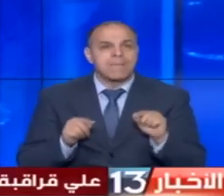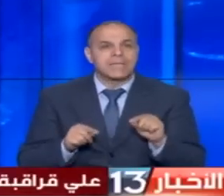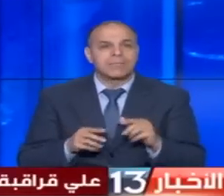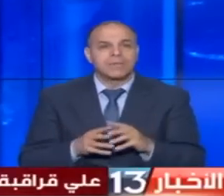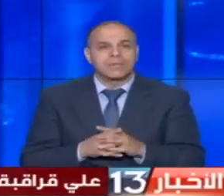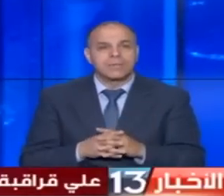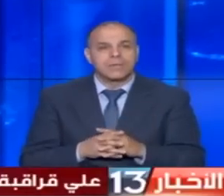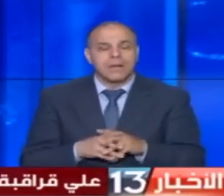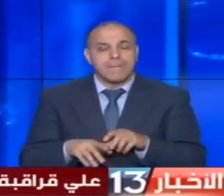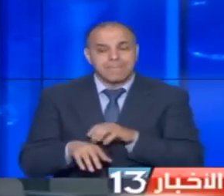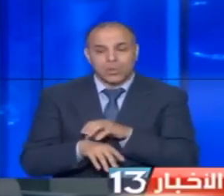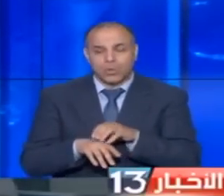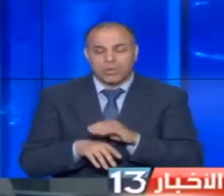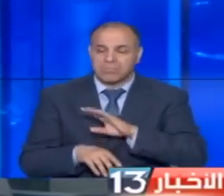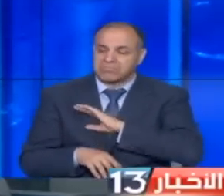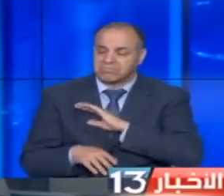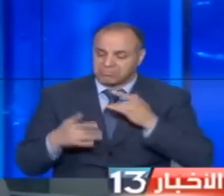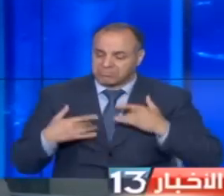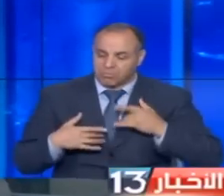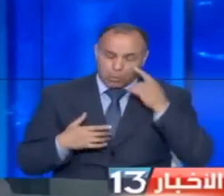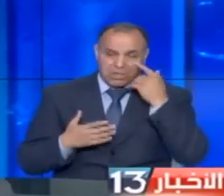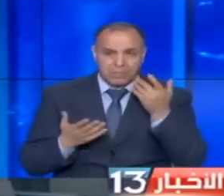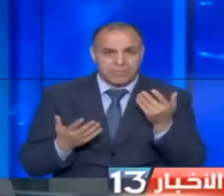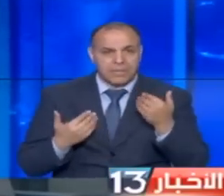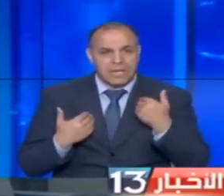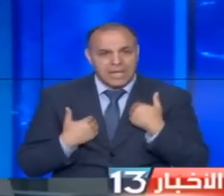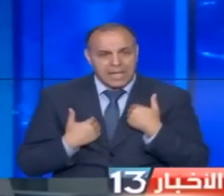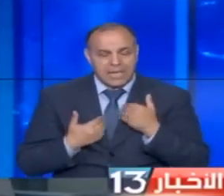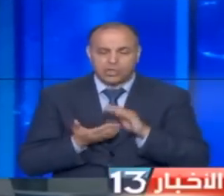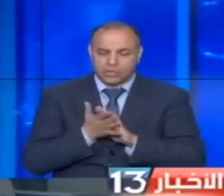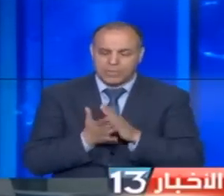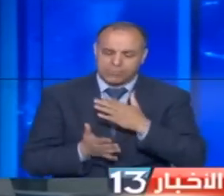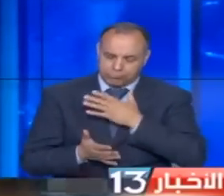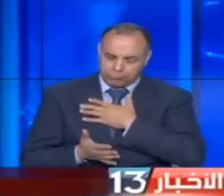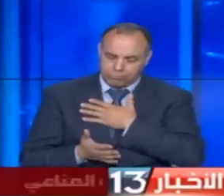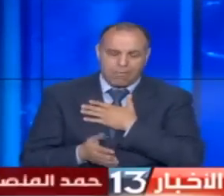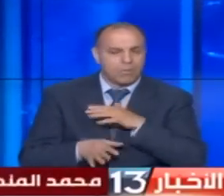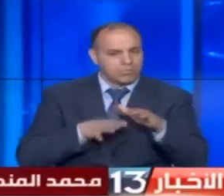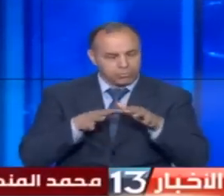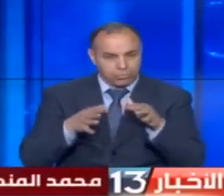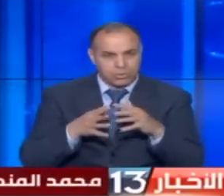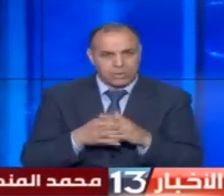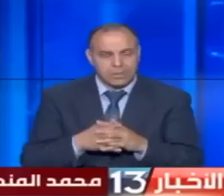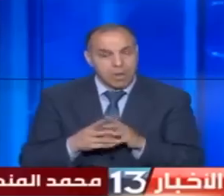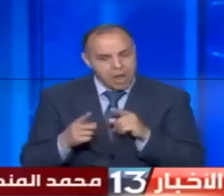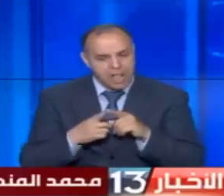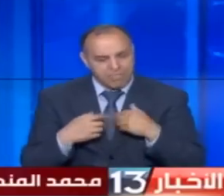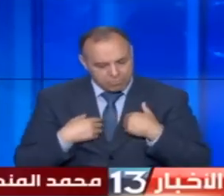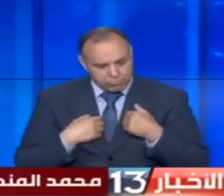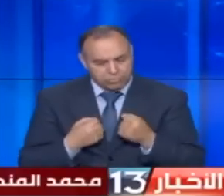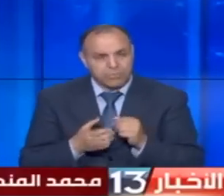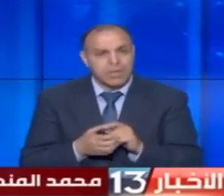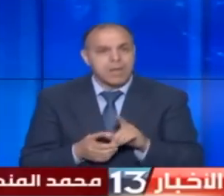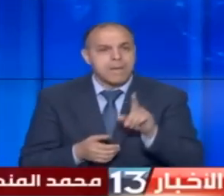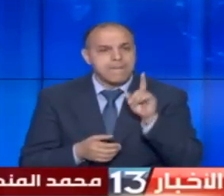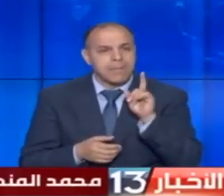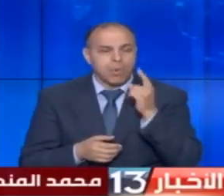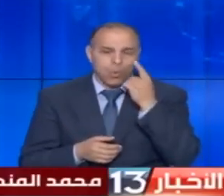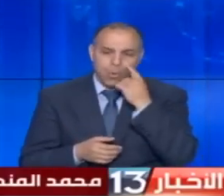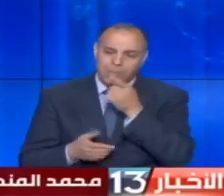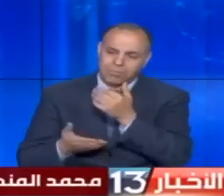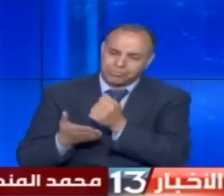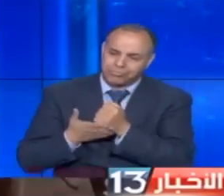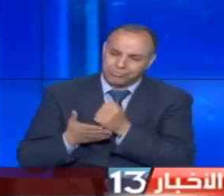مندوبين الكافيه المجتمع المدني هو يقوم بالمائه مربى مربى وفر